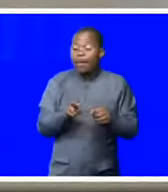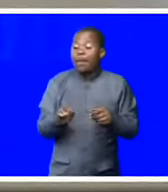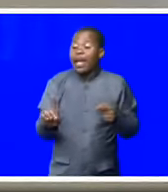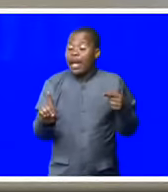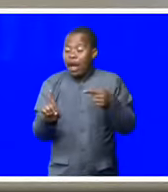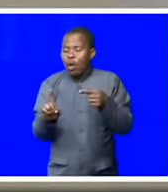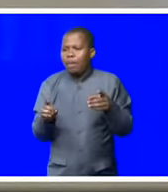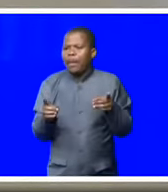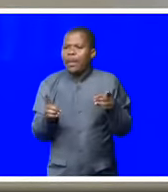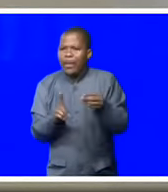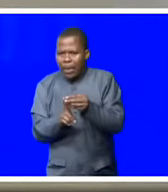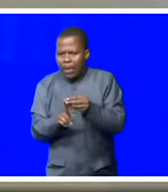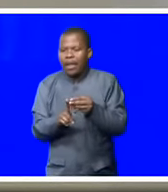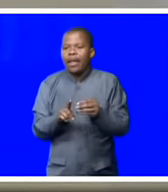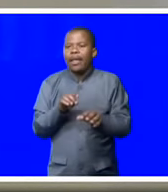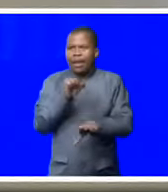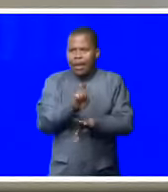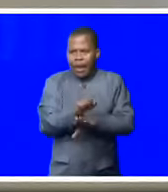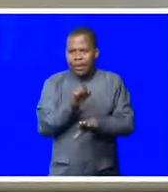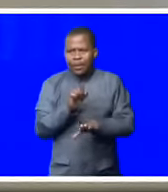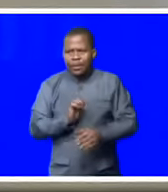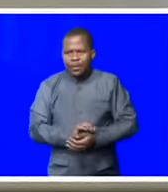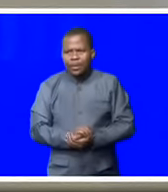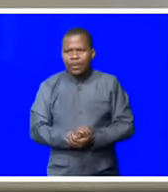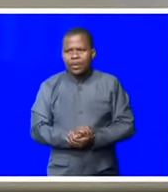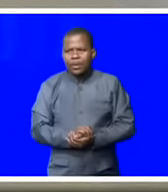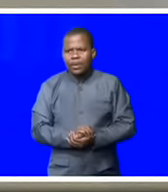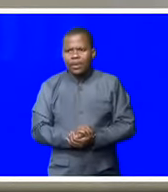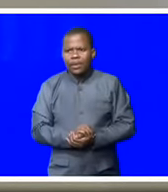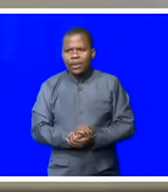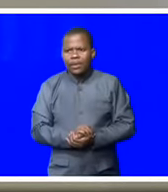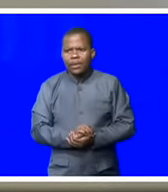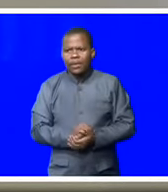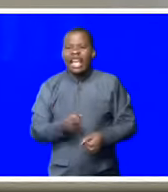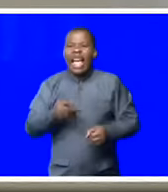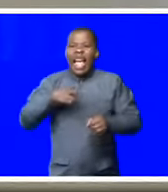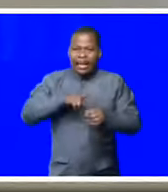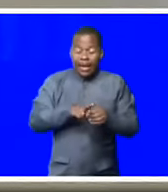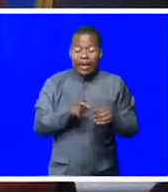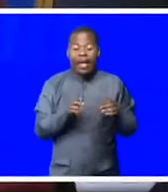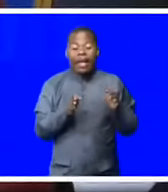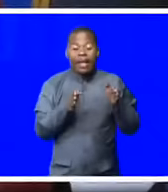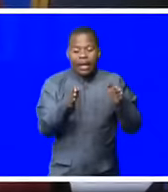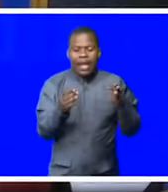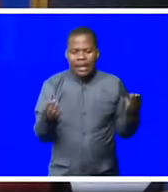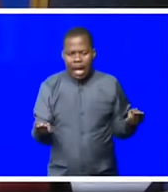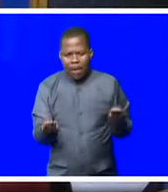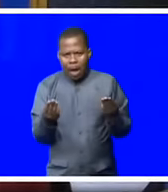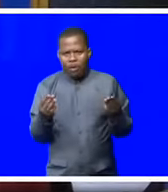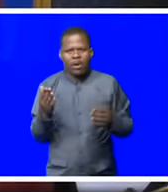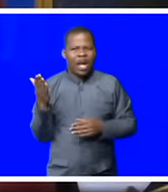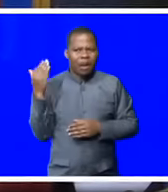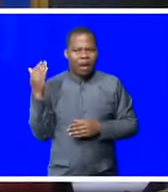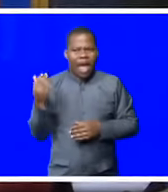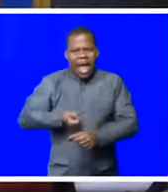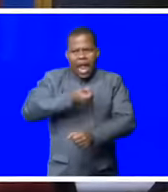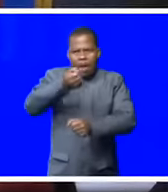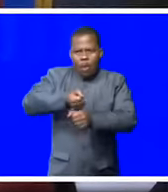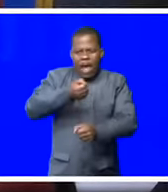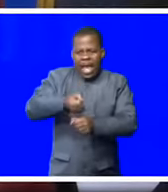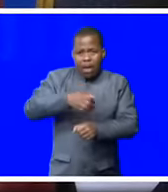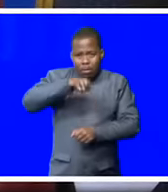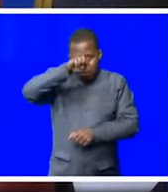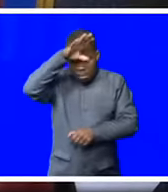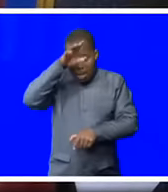Lesilikhulumisa kakhulu umhlangothi lalabo labasebenza etimayini. Dube utsite